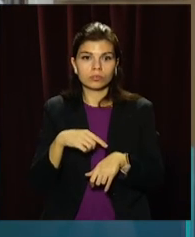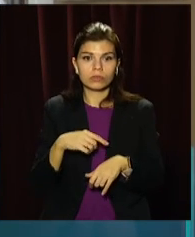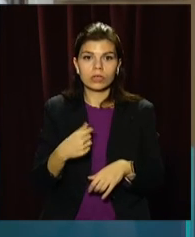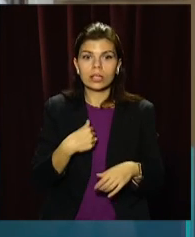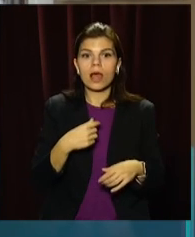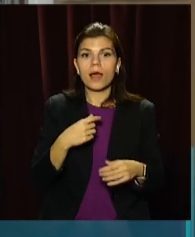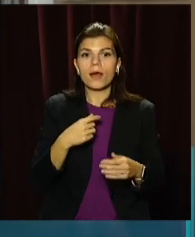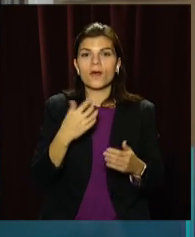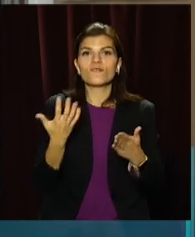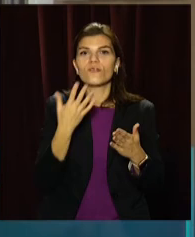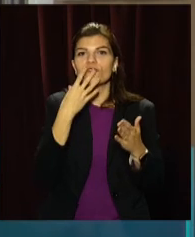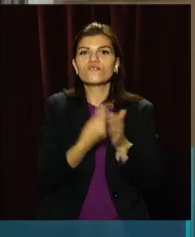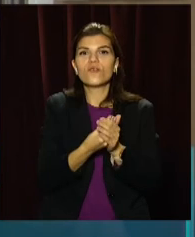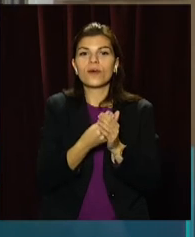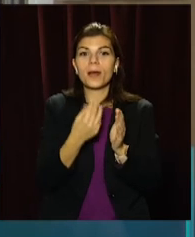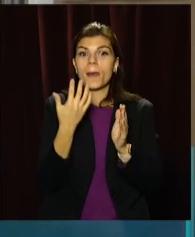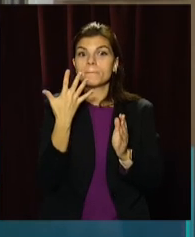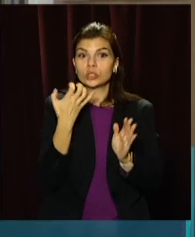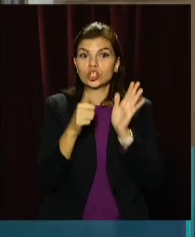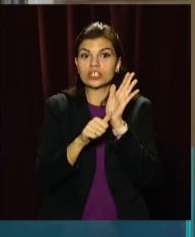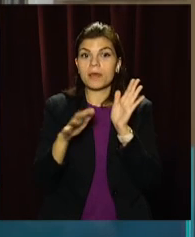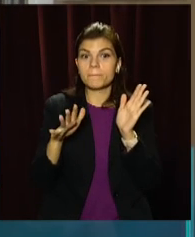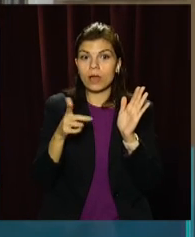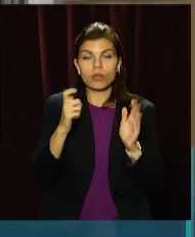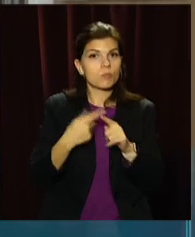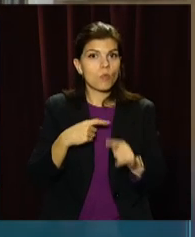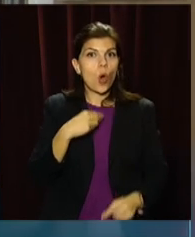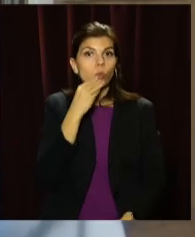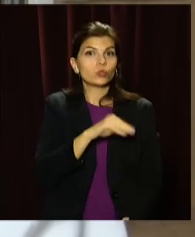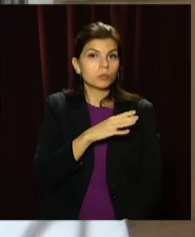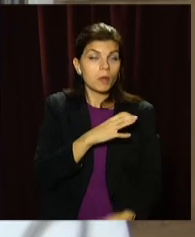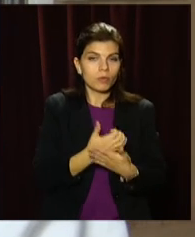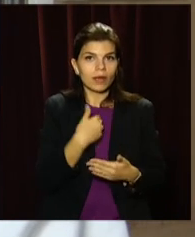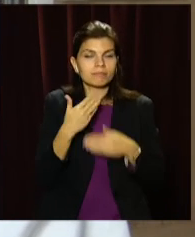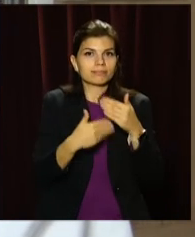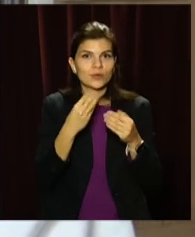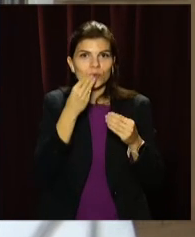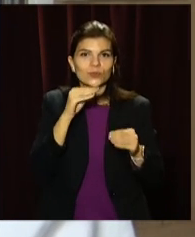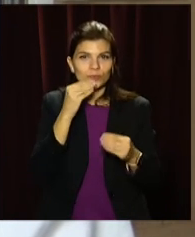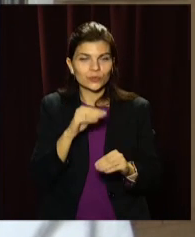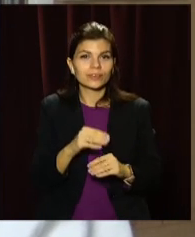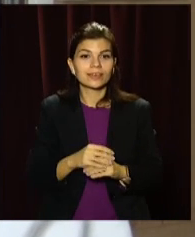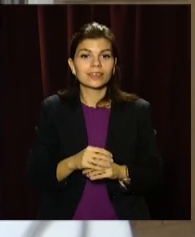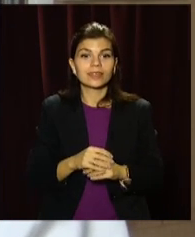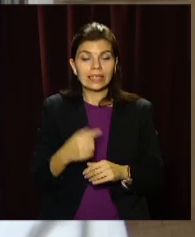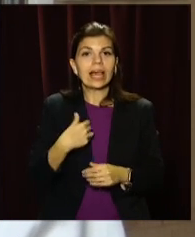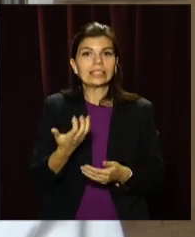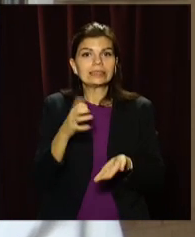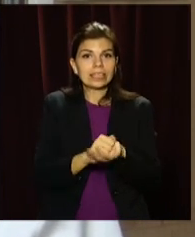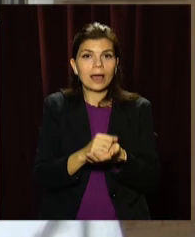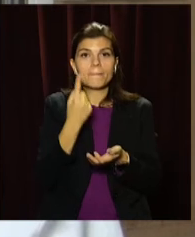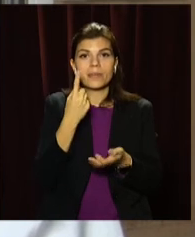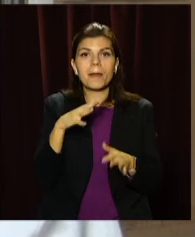свій розряд к 565, був найкращий мій результат. І зайняв перше місце в